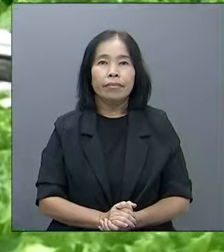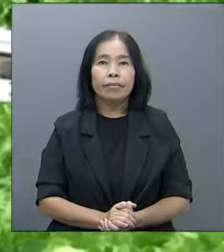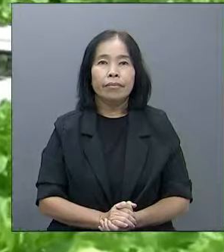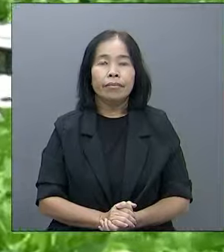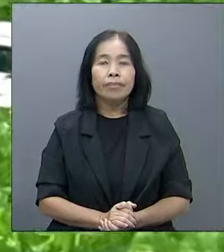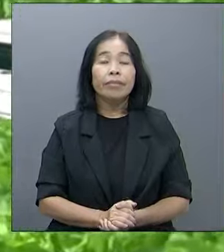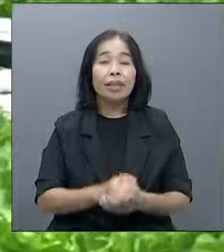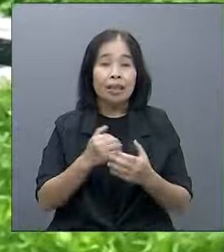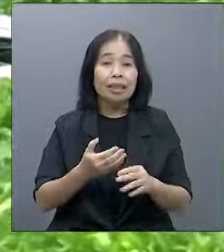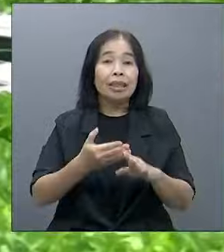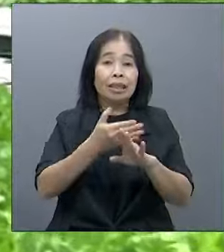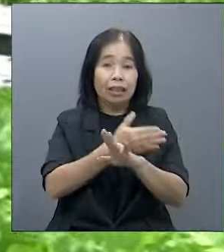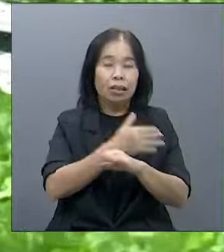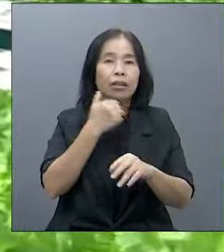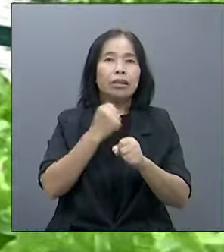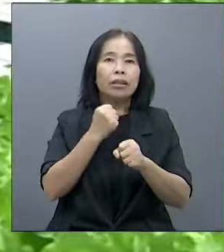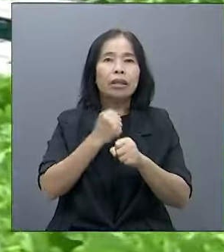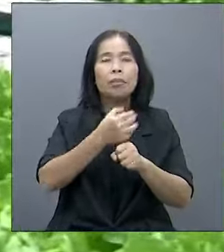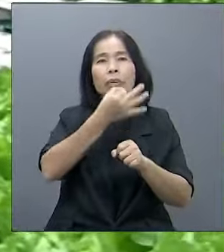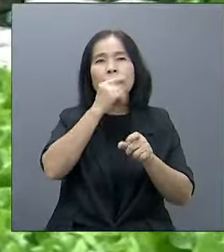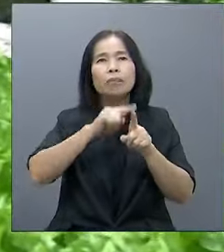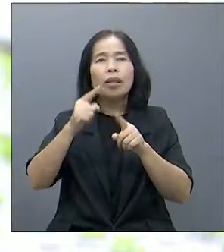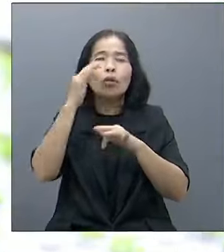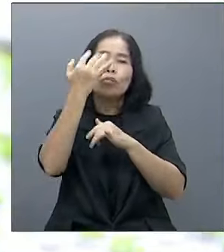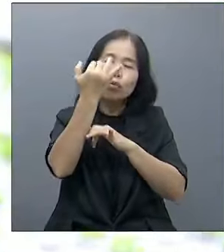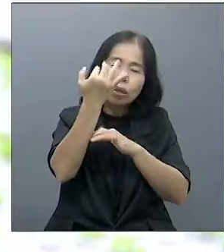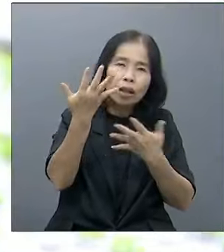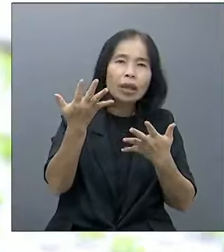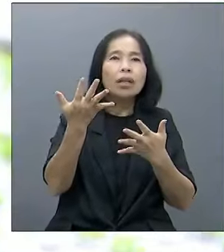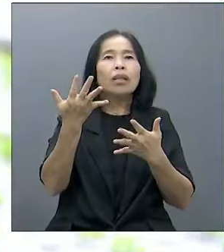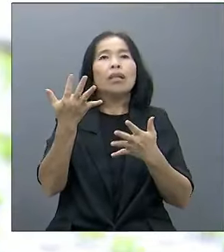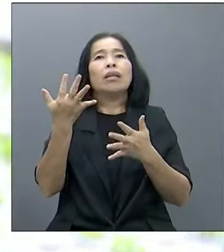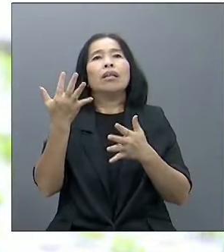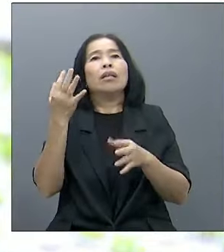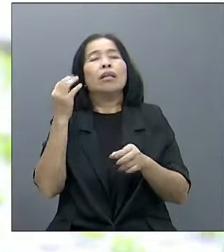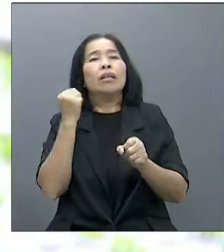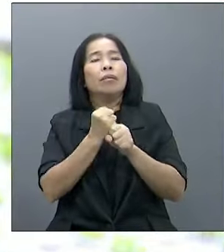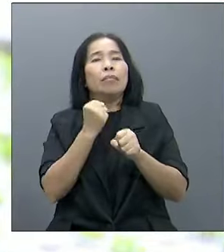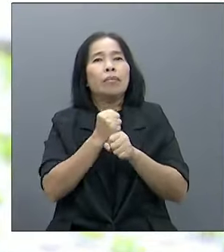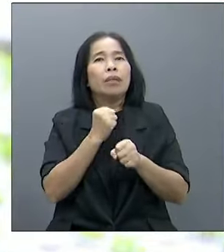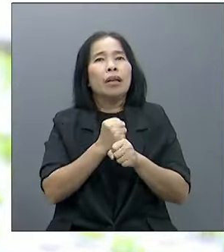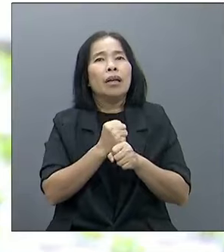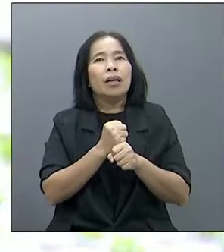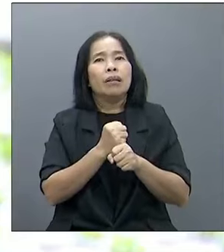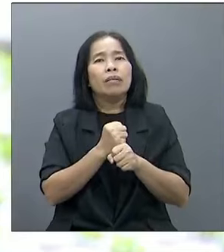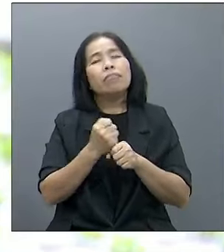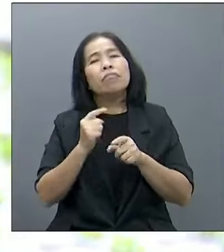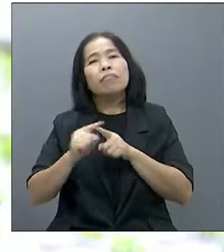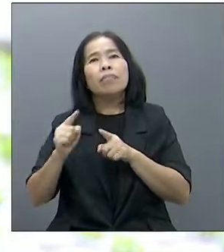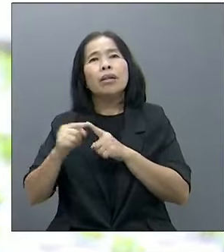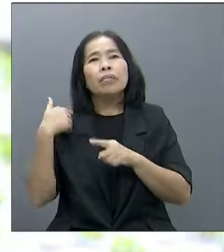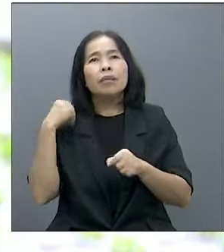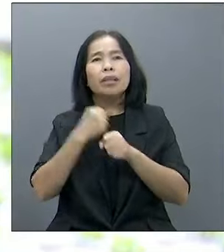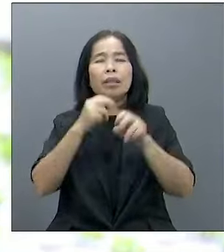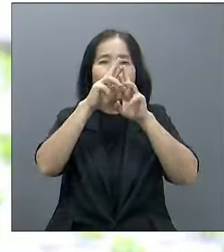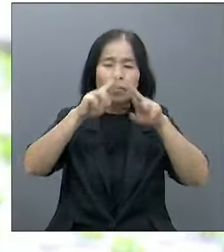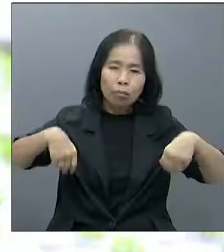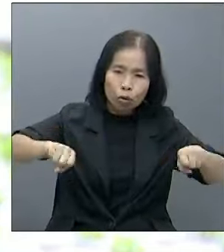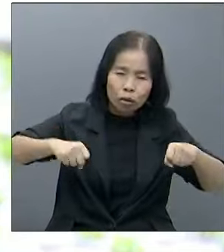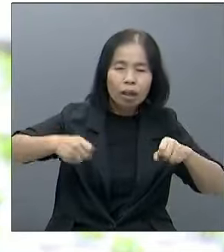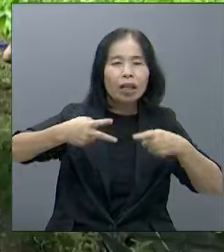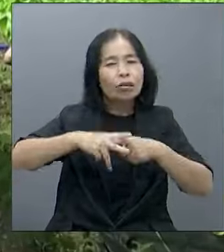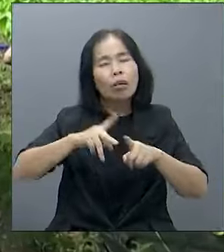เดิมทีเคยทำแบบพวกร้านคอมพิวเตอร์เคยทำร้านกาแฟแล้วก็แบบว่าเคยทำร้านมอเตอร์ไซค์มาก่